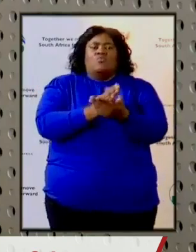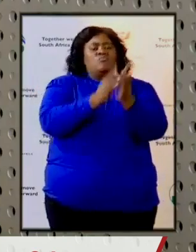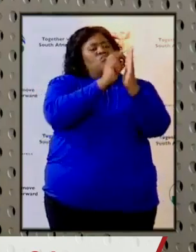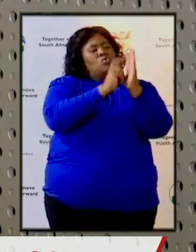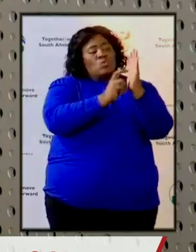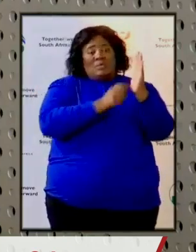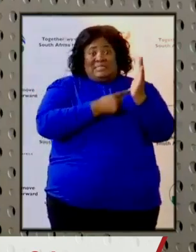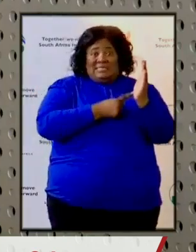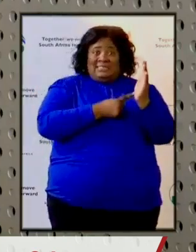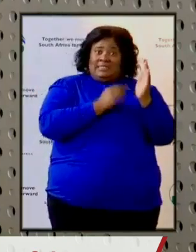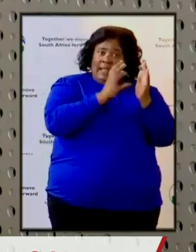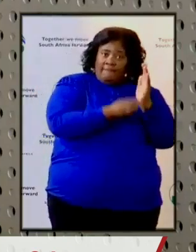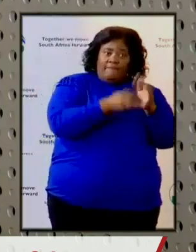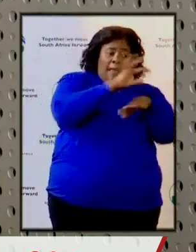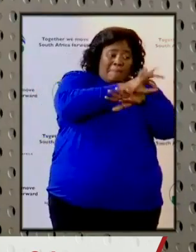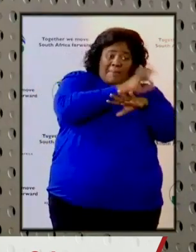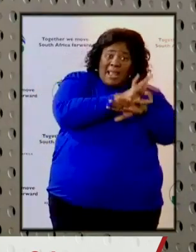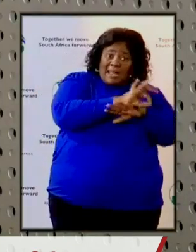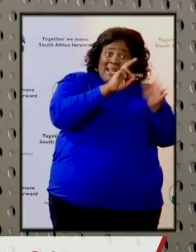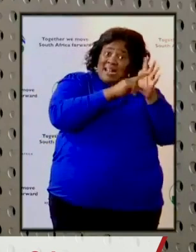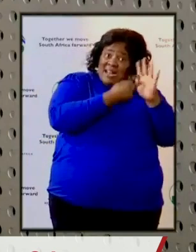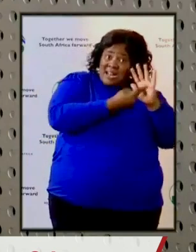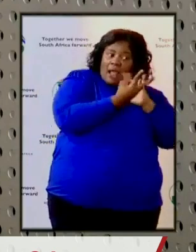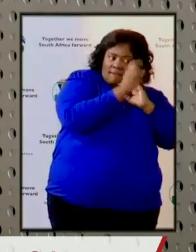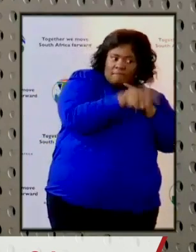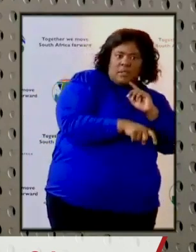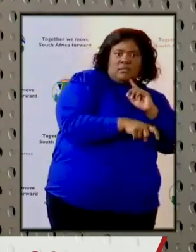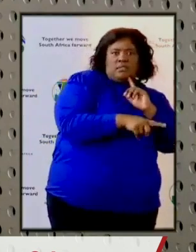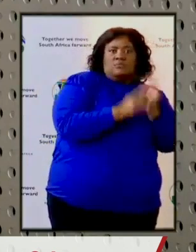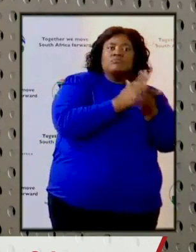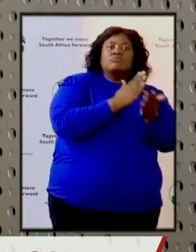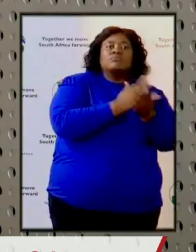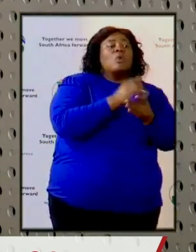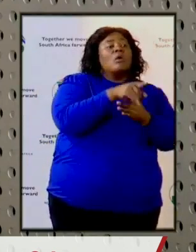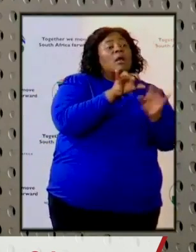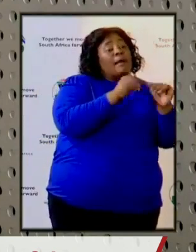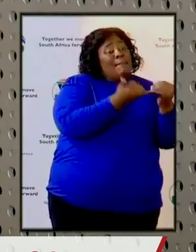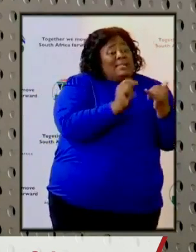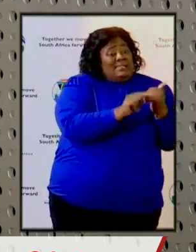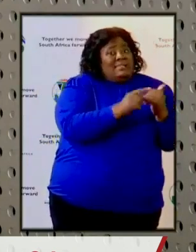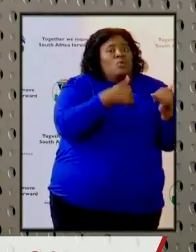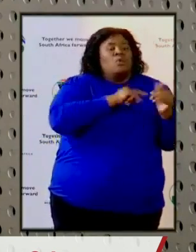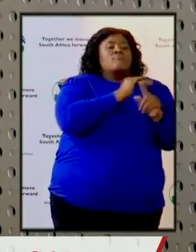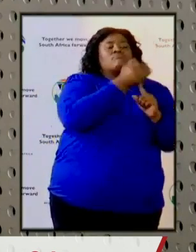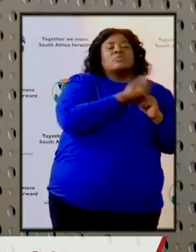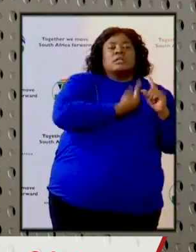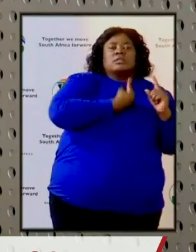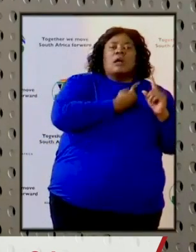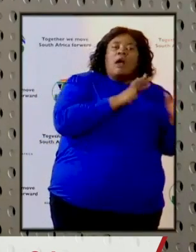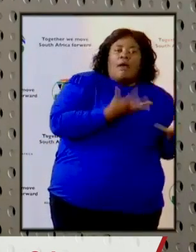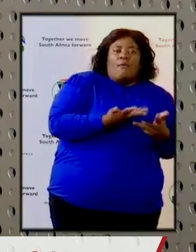ekhona namaplan akhona khombisayo ukuthi kule nkampani sivikela kanje